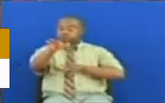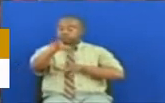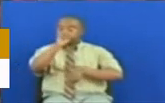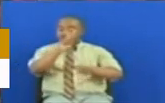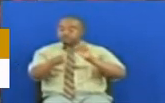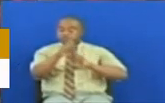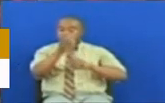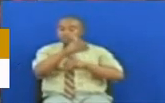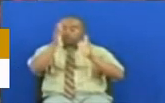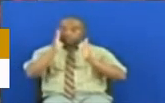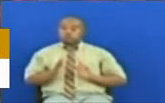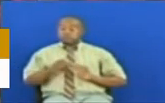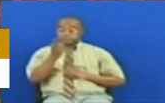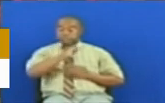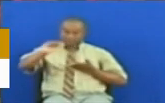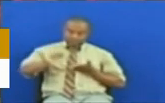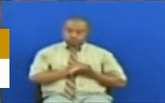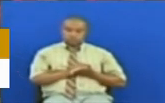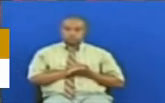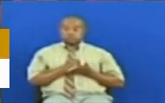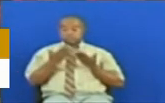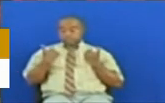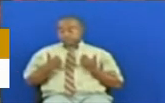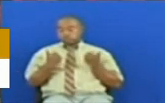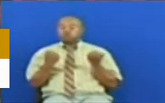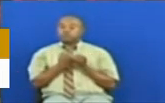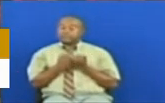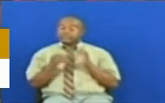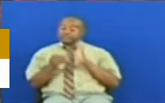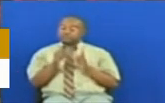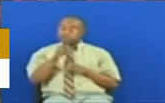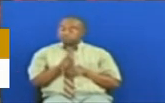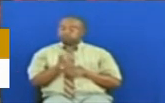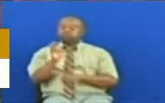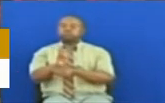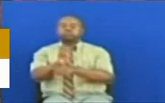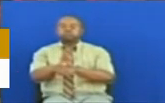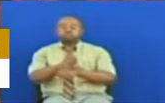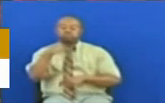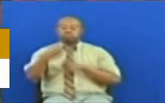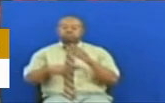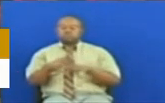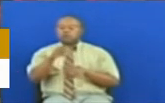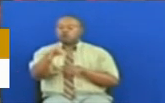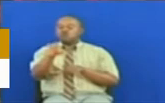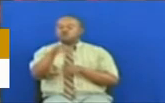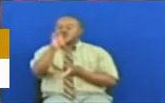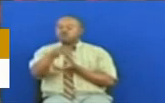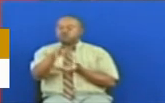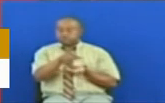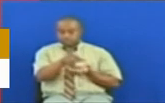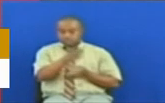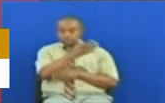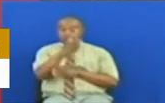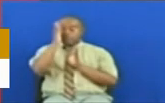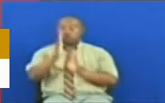inafutwa, tunakuja na sheria hii ya kusimamia na kuendeleza uvuvi wa bahari kuu. Na katika moja ya maelezo